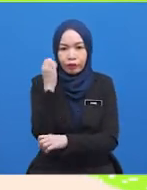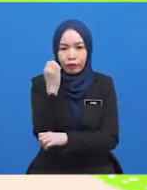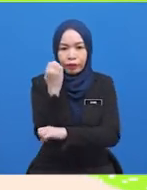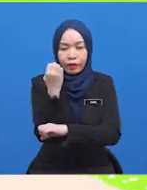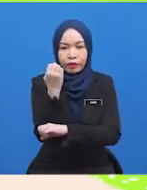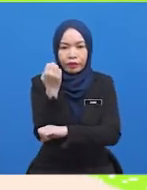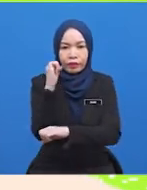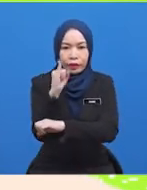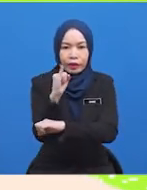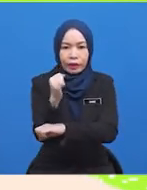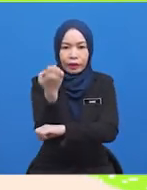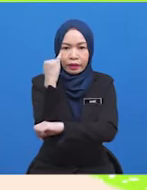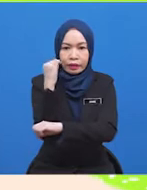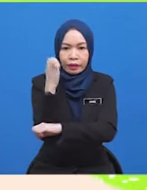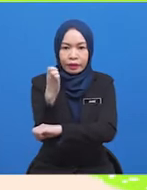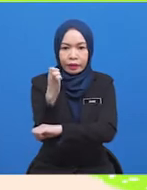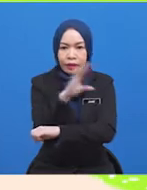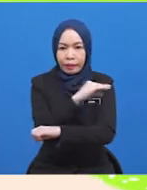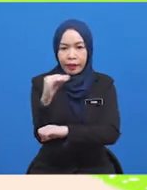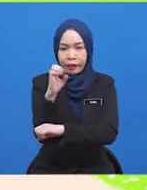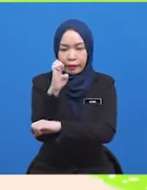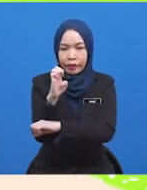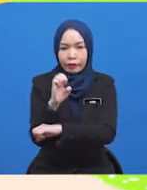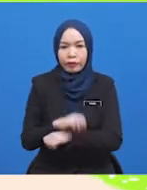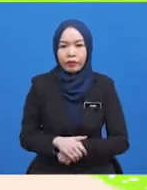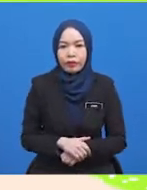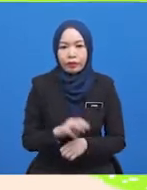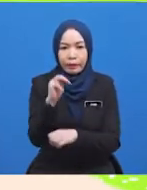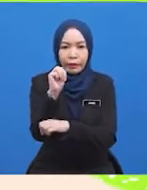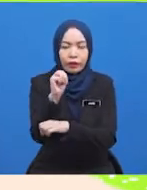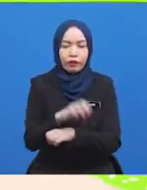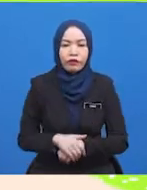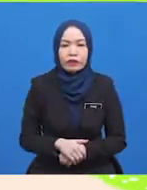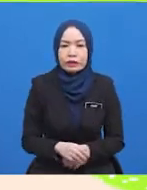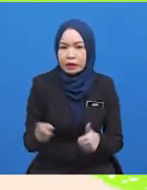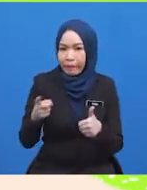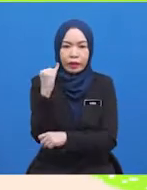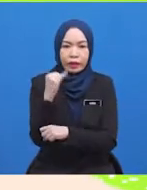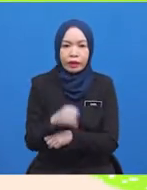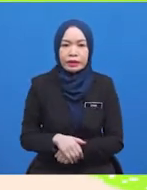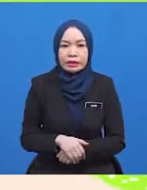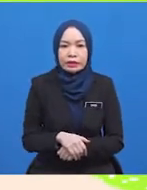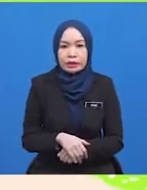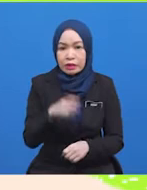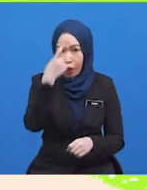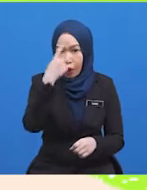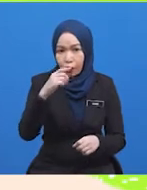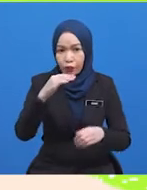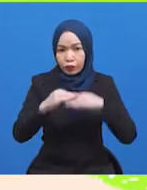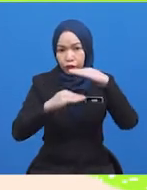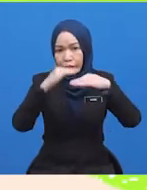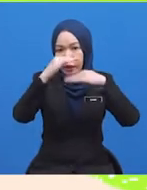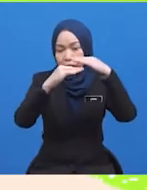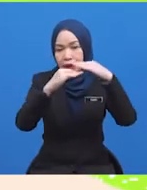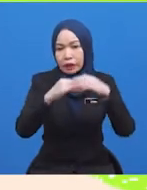batuan enapan dan batuan metamorfosis. Pertama, batuan pembinaan landasan